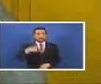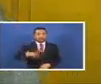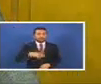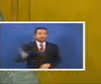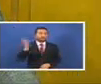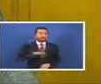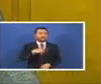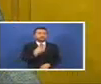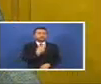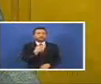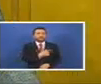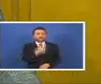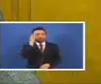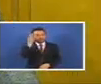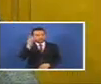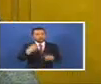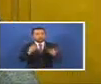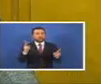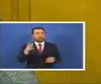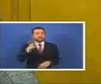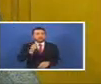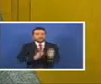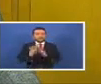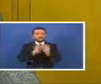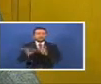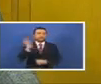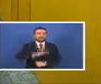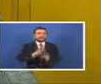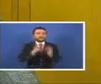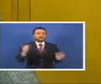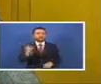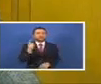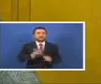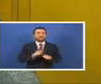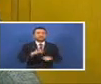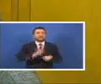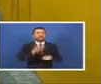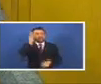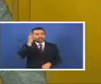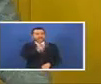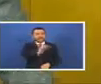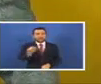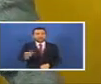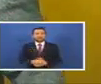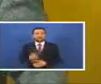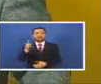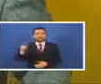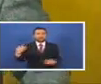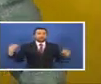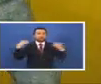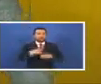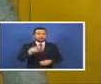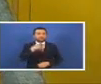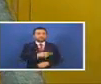etmekten başka, bilimi, özgür bilimi savunmaktan başka hiçbir iş yapmayan bu akademisyenlerin